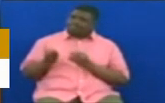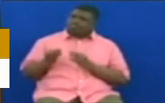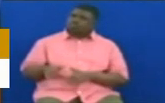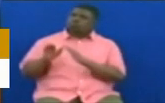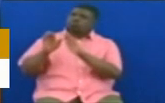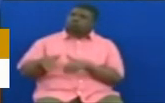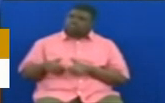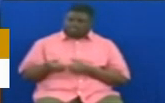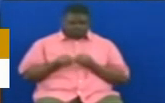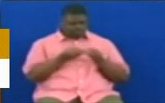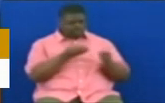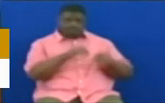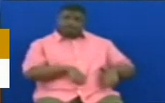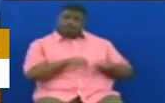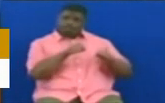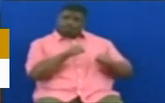limpe mamlaka